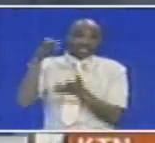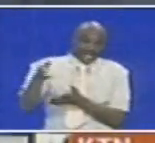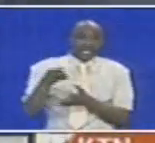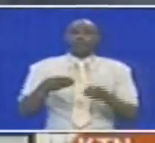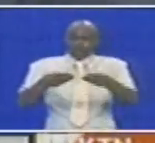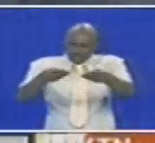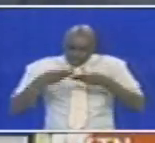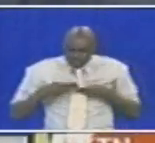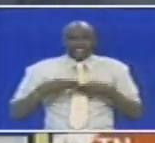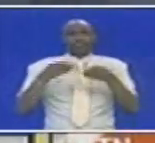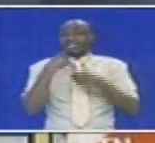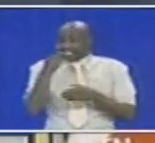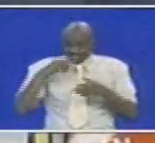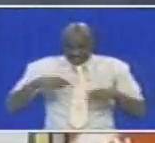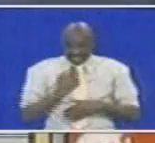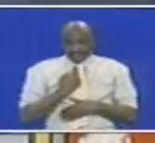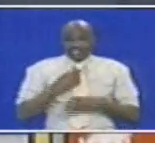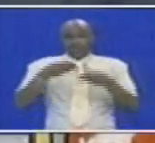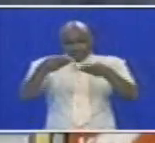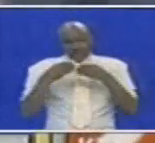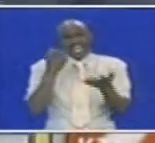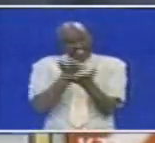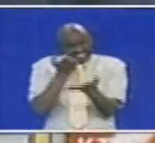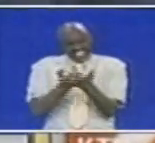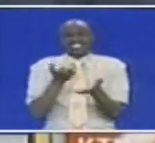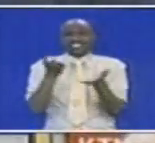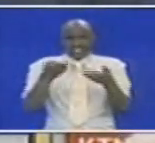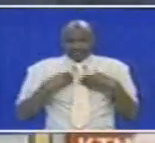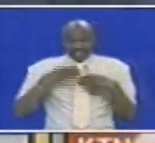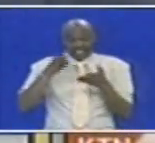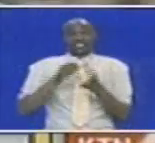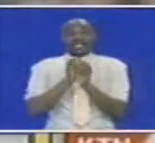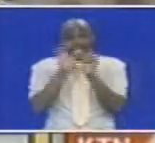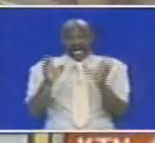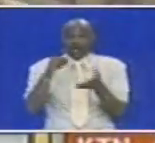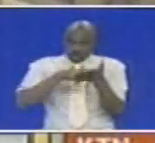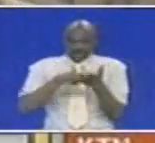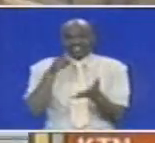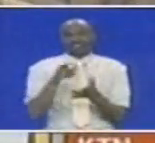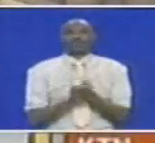produce, and I think I even said it in my statement, give me something that says this is wrong.